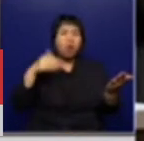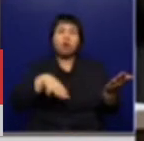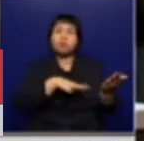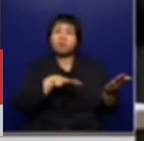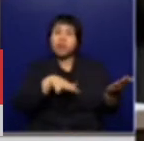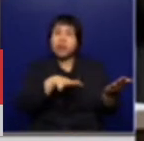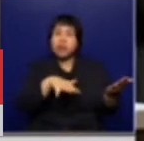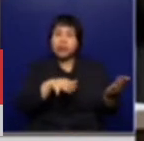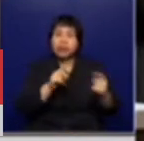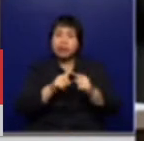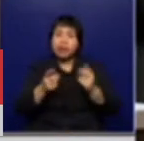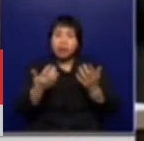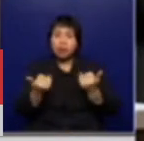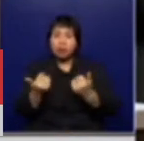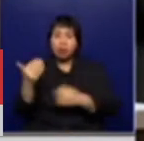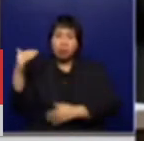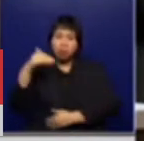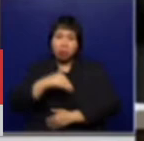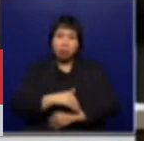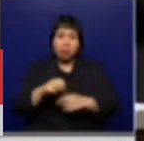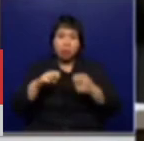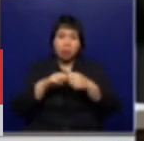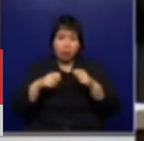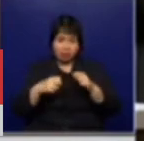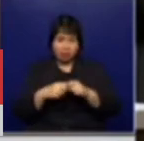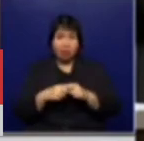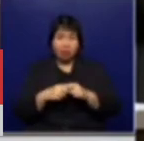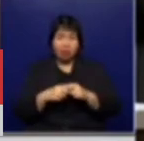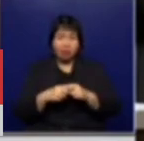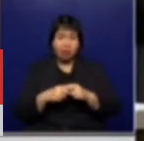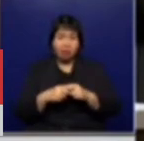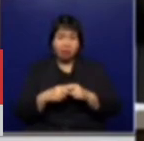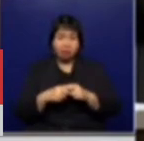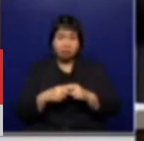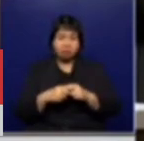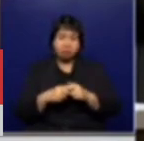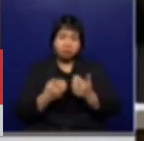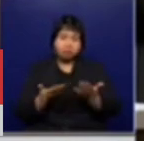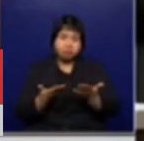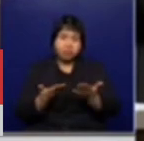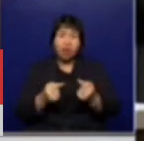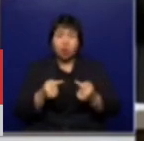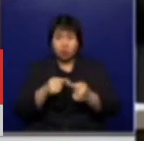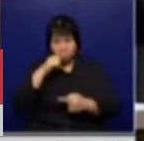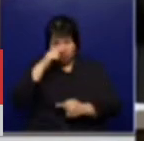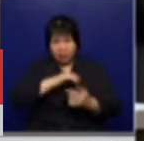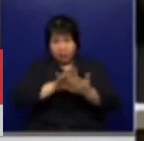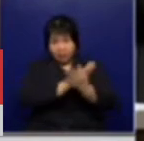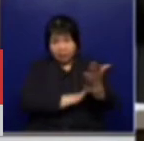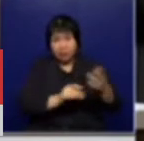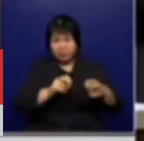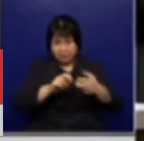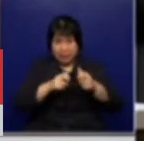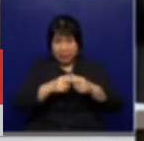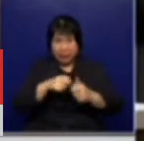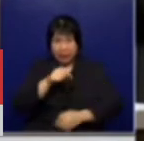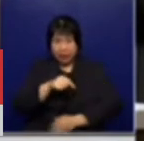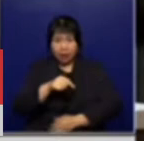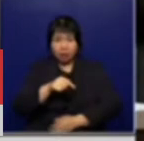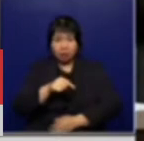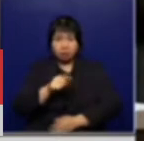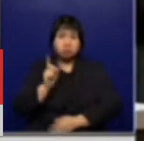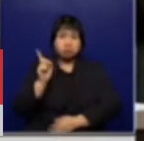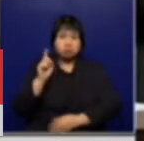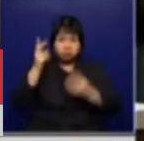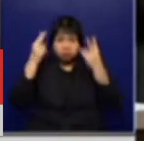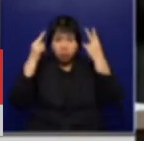กอยู่ในภาวะวิกฤตและแม้แต่ห้วงที่ประเทศต้องเผชิญกับภาวะวิกฤตท่านยังสามารถ